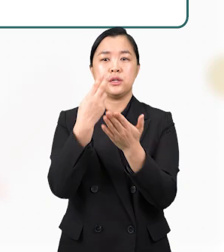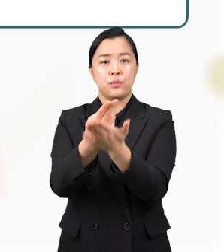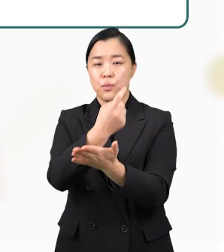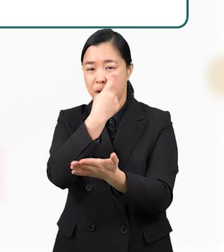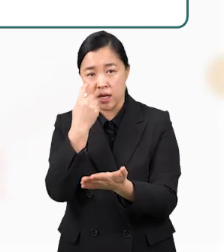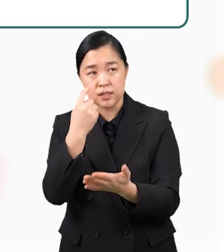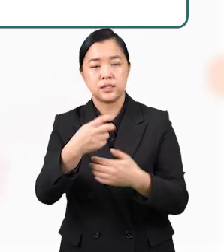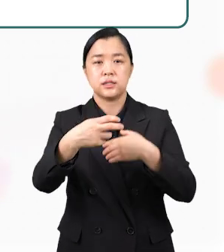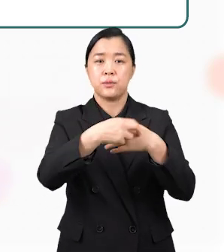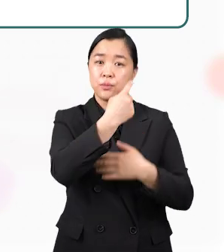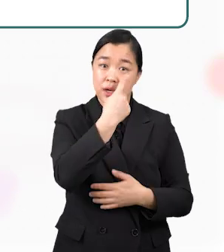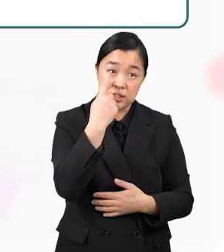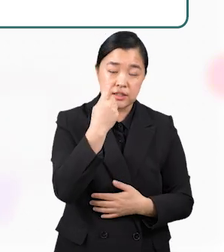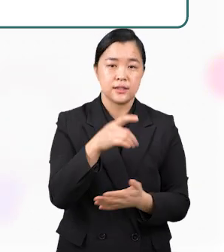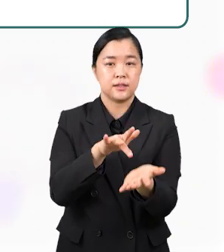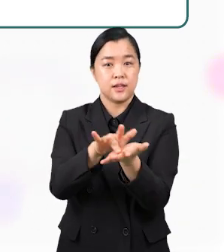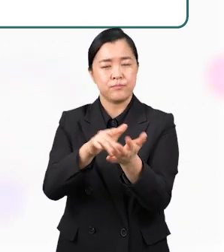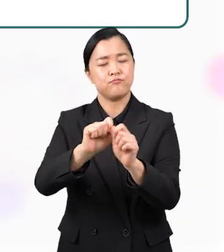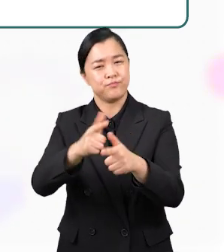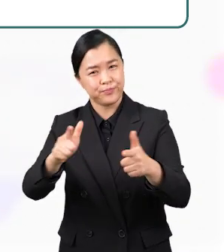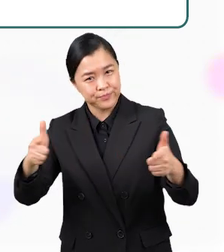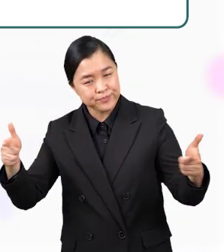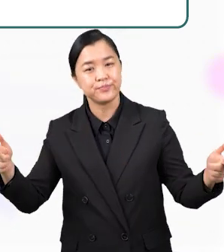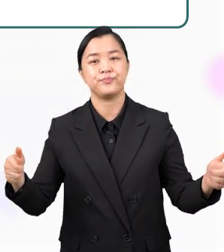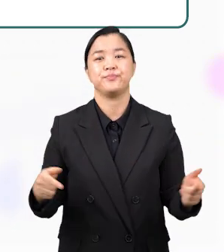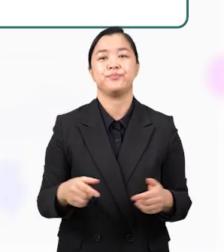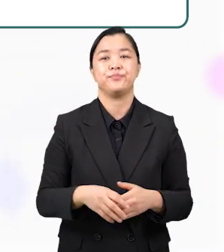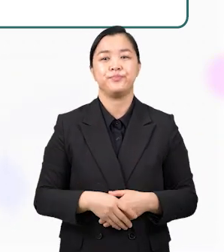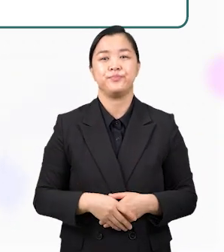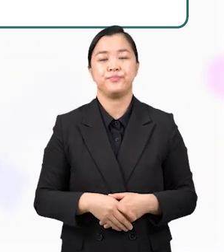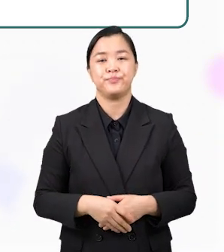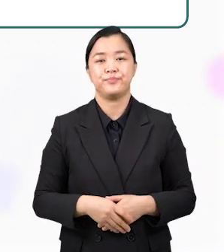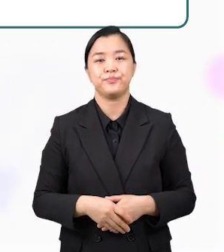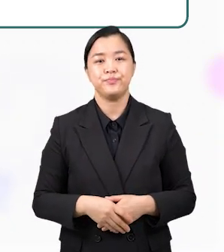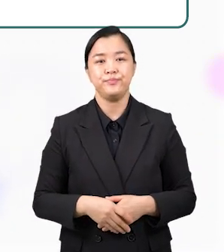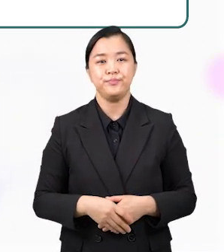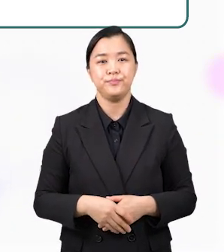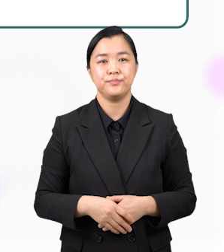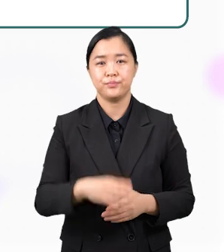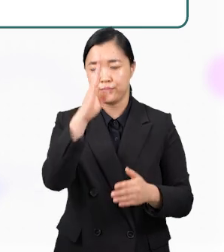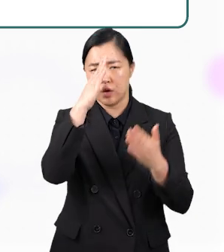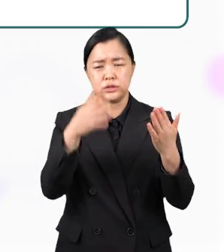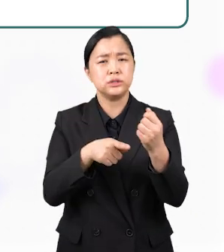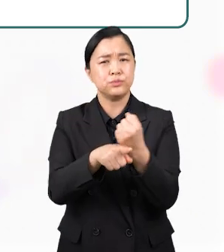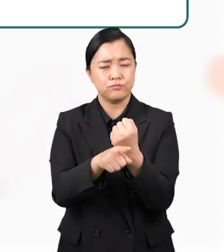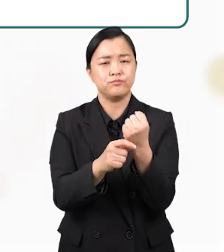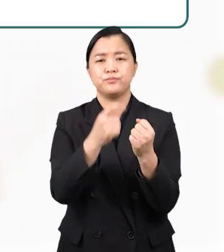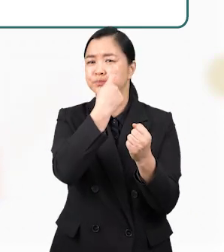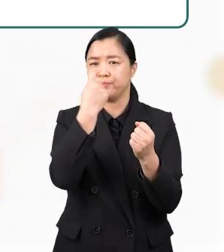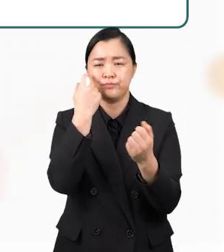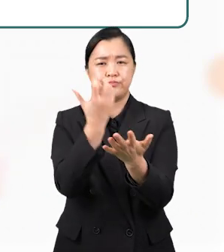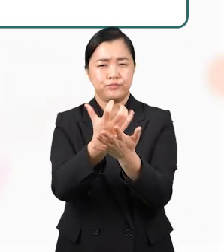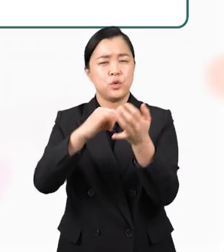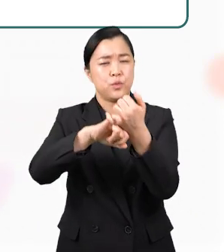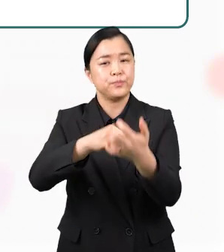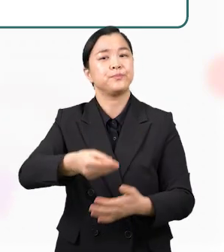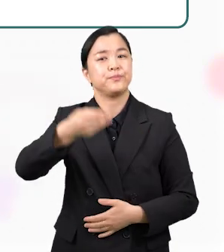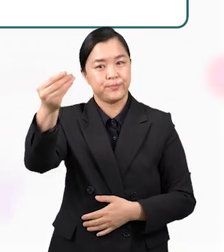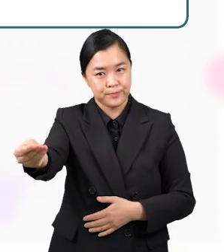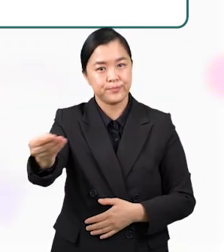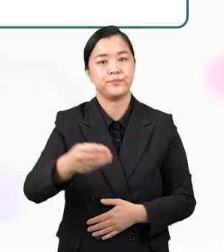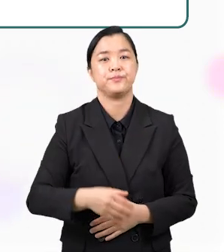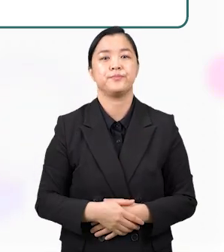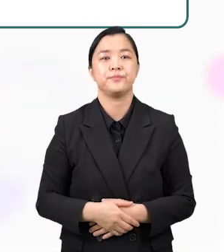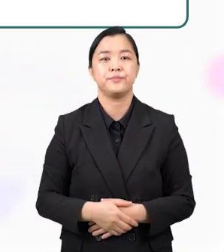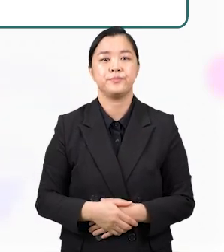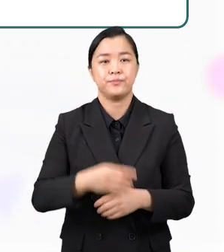진단서 또는 소견서, 입원 확인서, 진료 확인서, 해당 일 처방전 등 병가 사유를 증빙할 수 있는 서류를